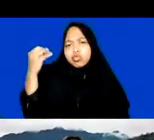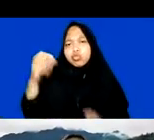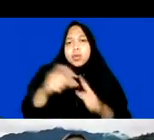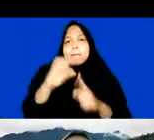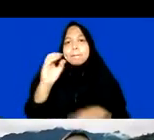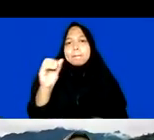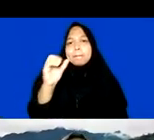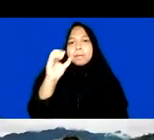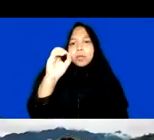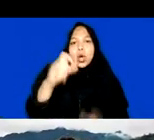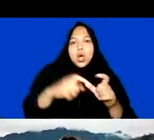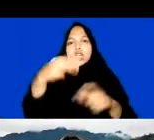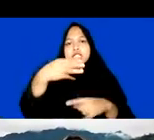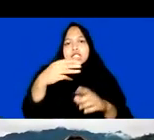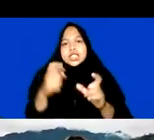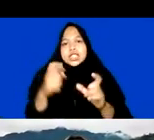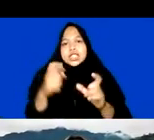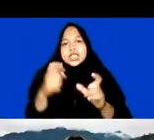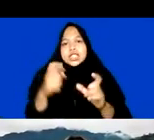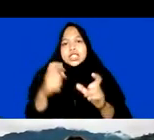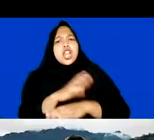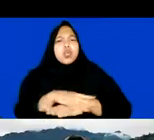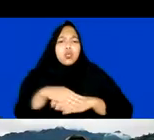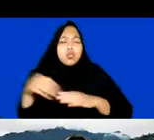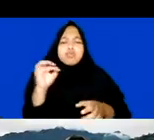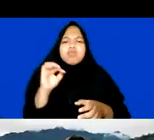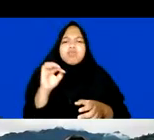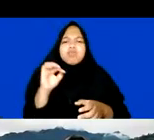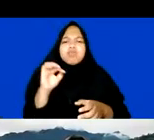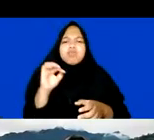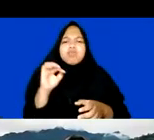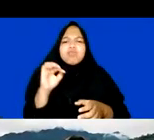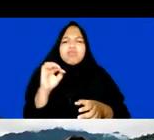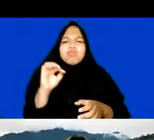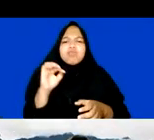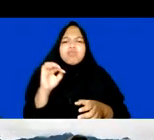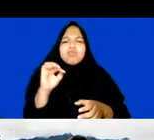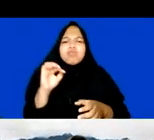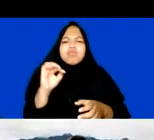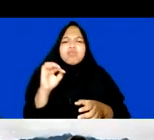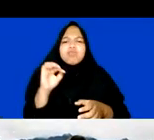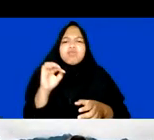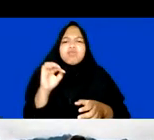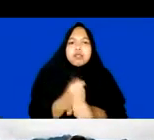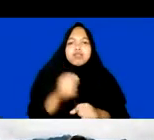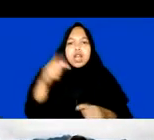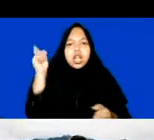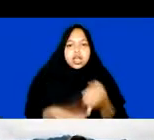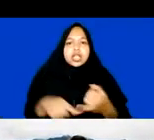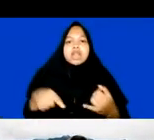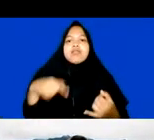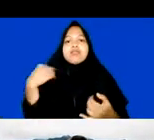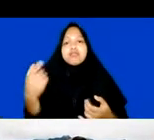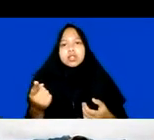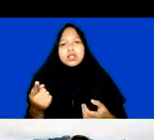ketika jadi barang produk seperti apa gitu loh. Tapi akhirnya sebelum itu saya juga akhirnya mau tahu